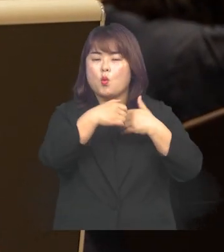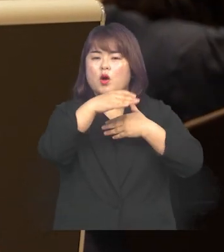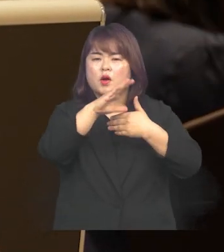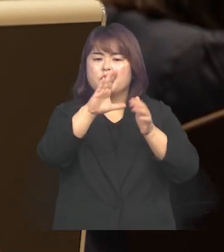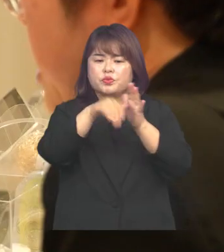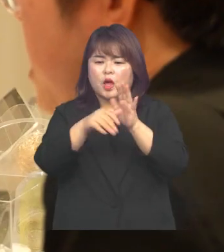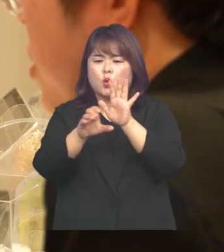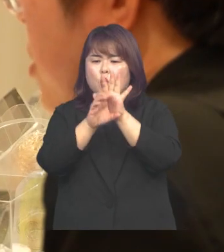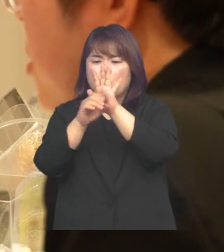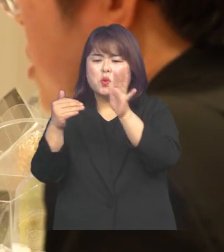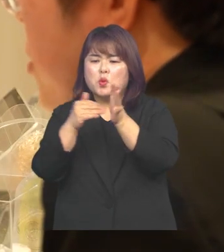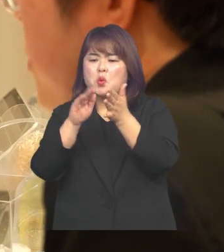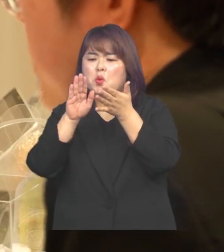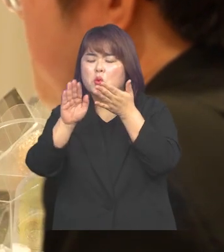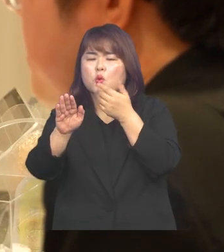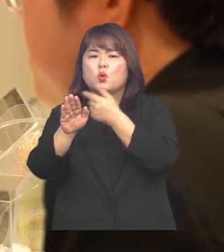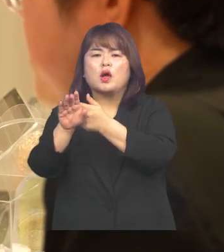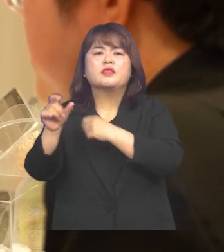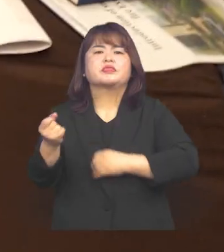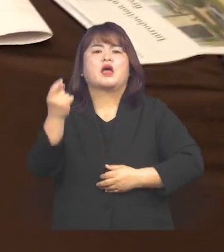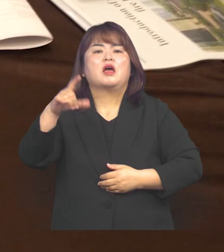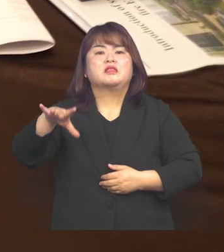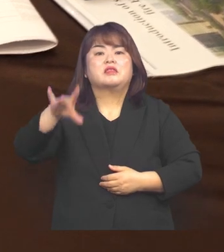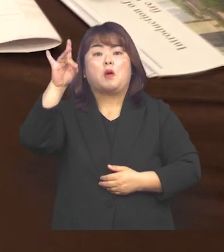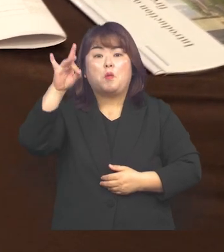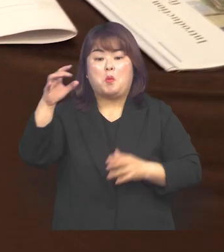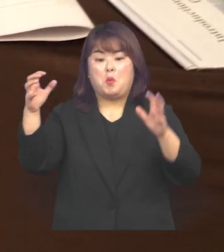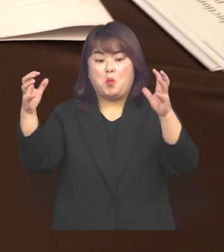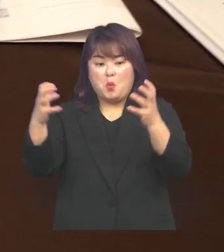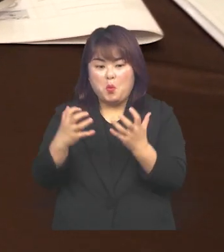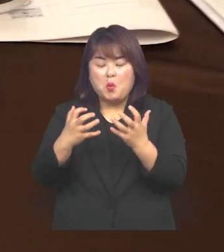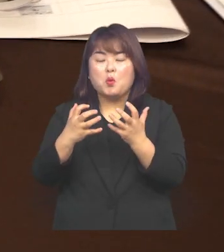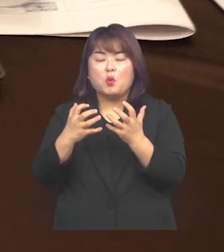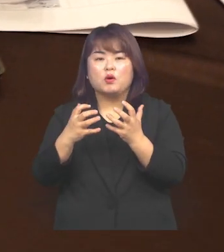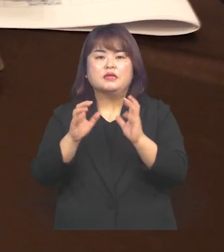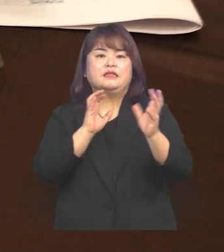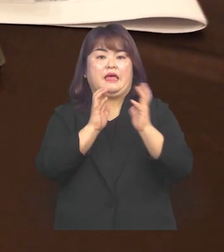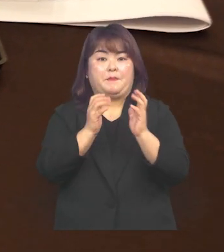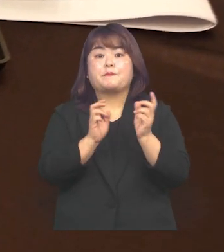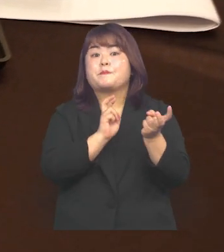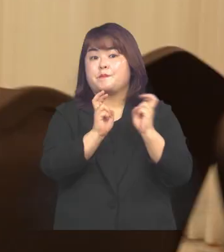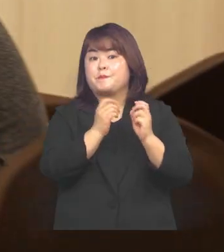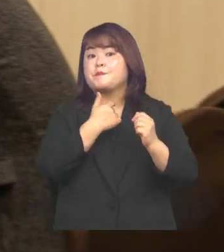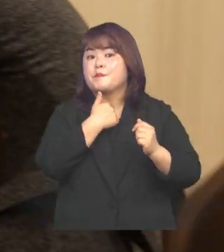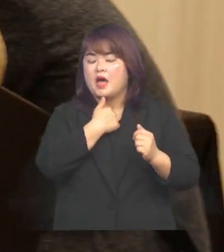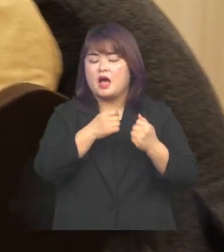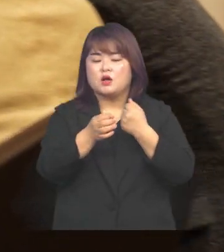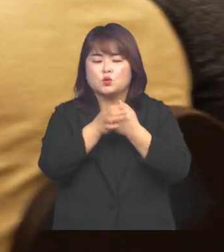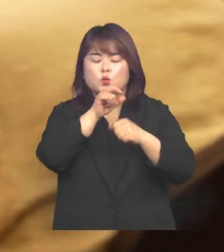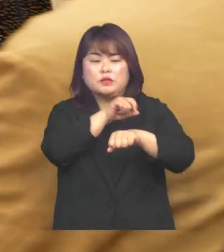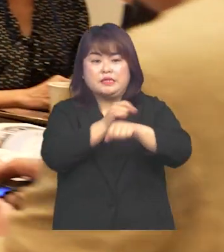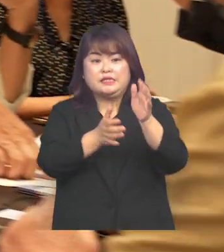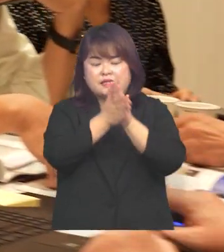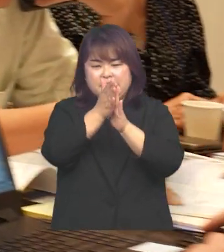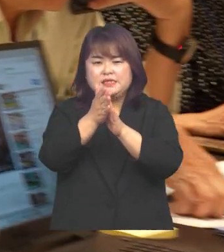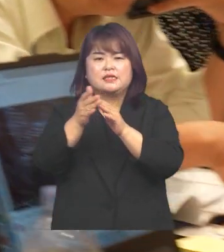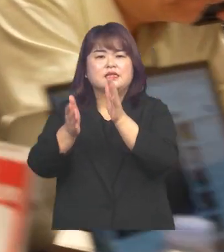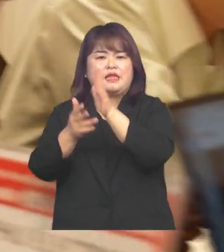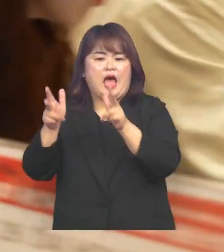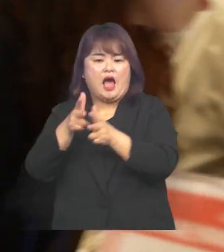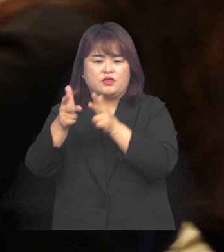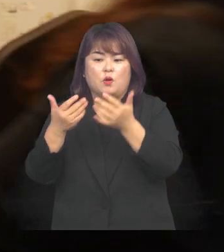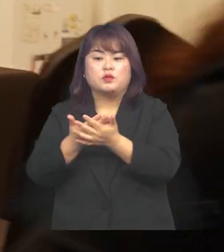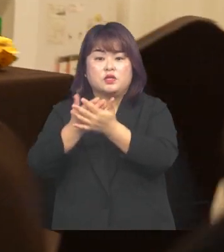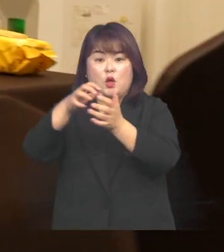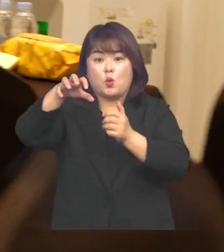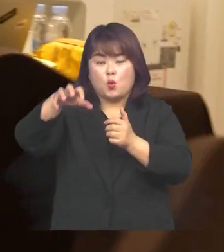상담회는 코로나19 팬데믹 이후 시에서 여는 첫 번째 바이어 초청 오프라인 수출 상담회로 용인특례시와 용인시